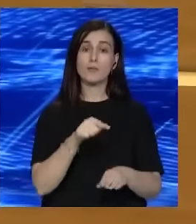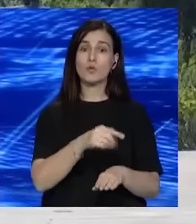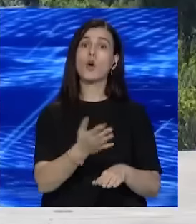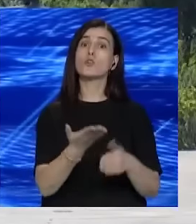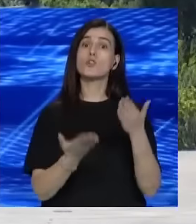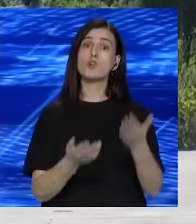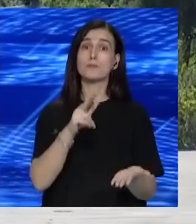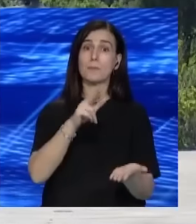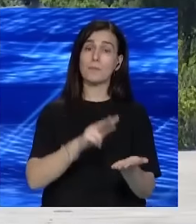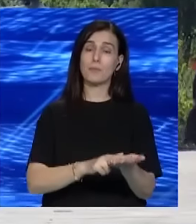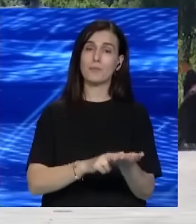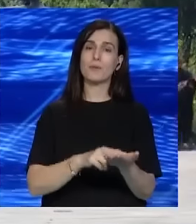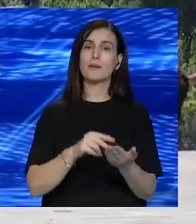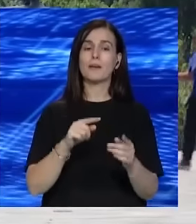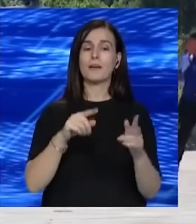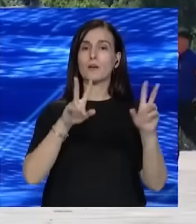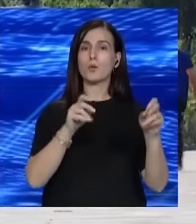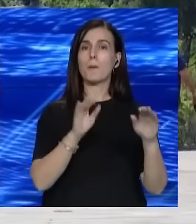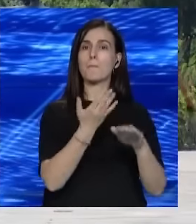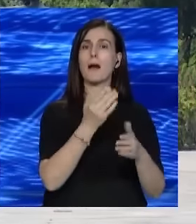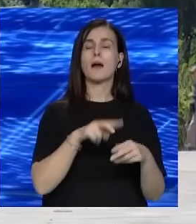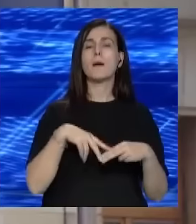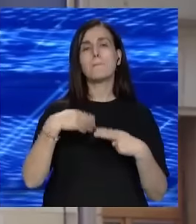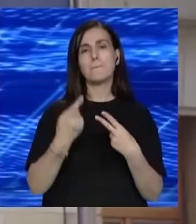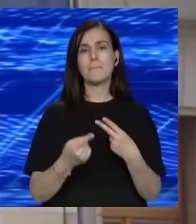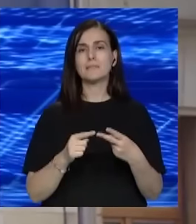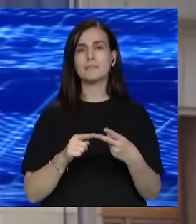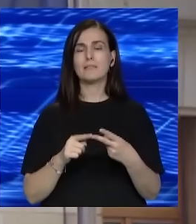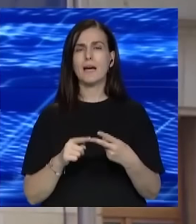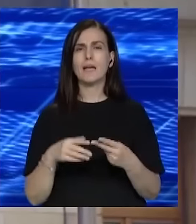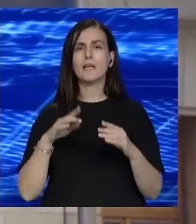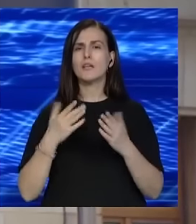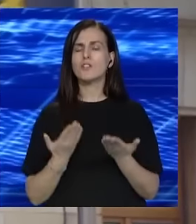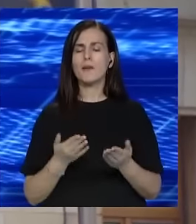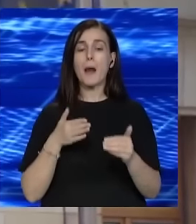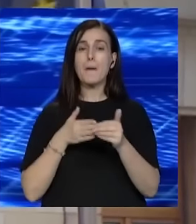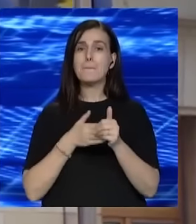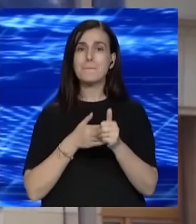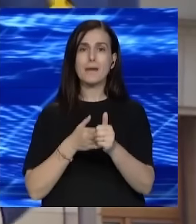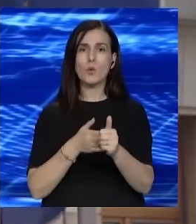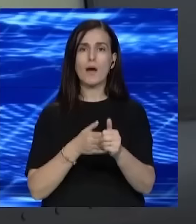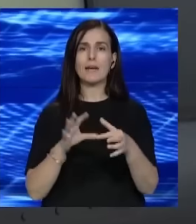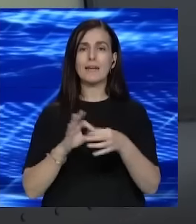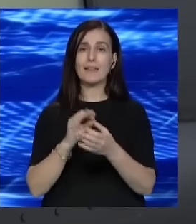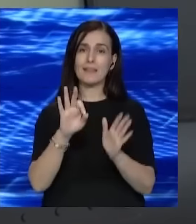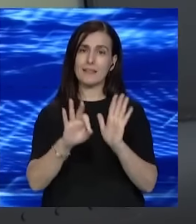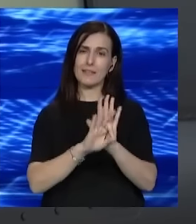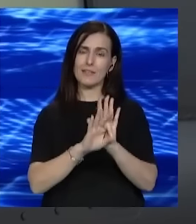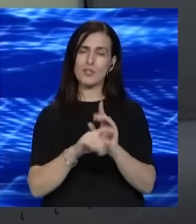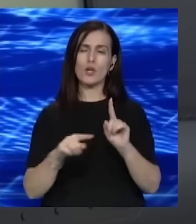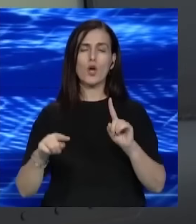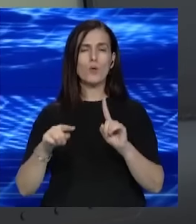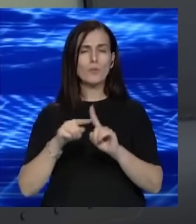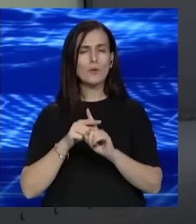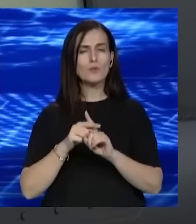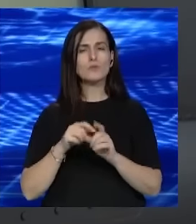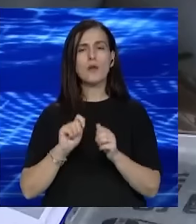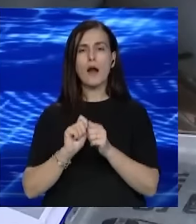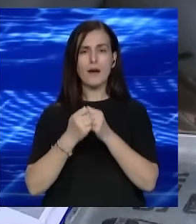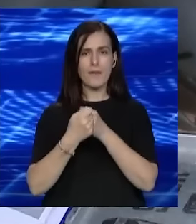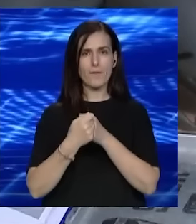hapjen e negociatave për grupin 1 me Shqipërinë është miratimi i një udhërrëfyesi për sundimin e ligjit, si dhe një udhërrëfyesi për